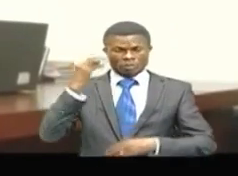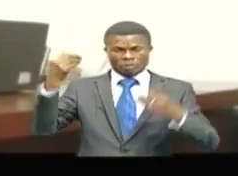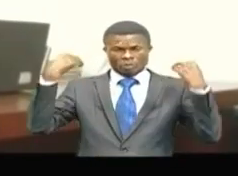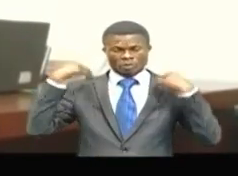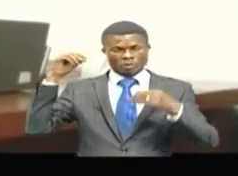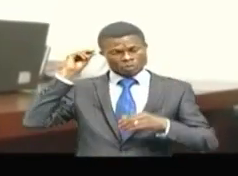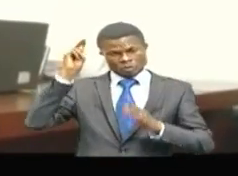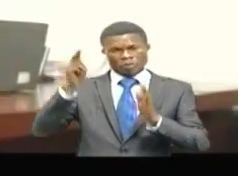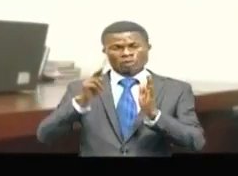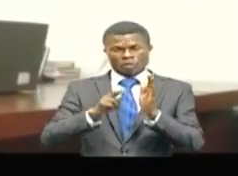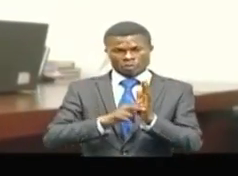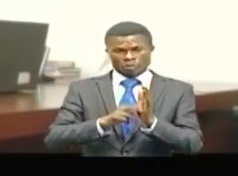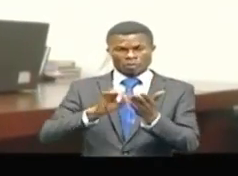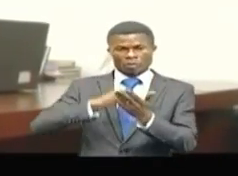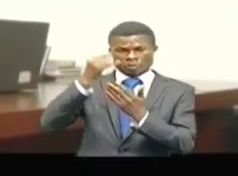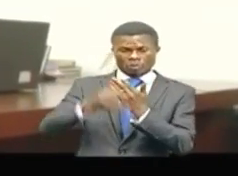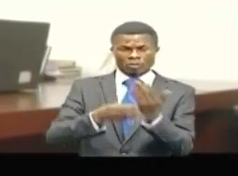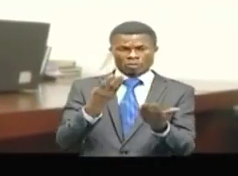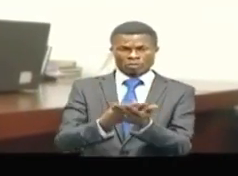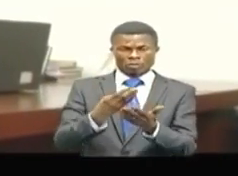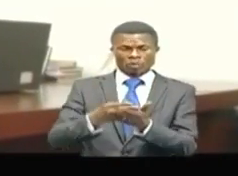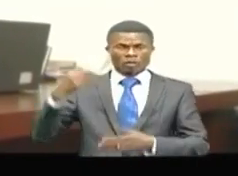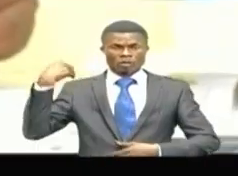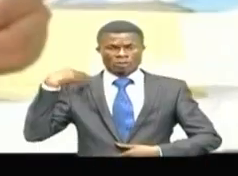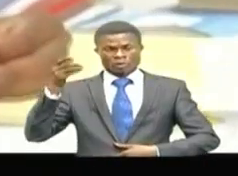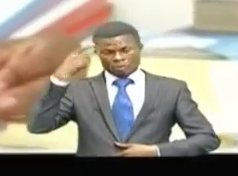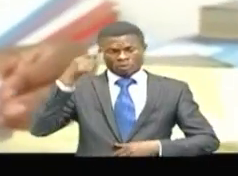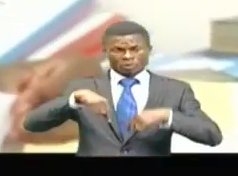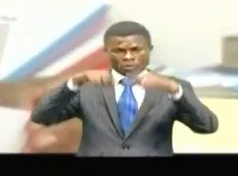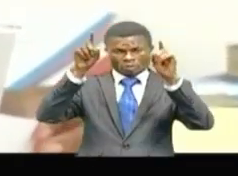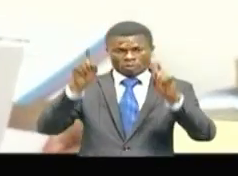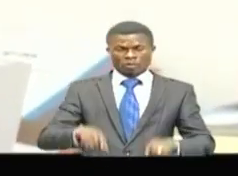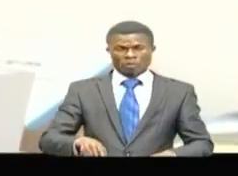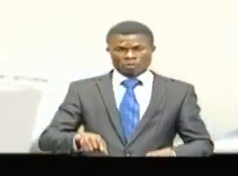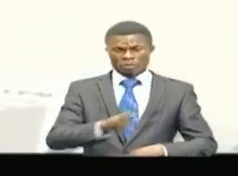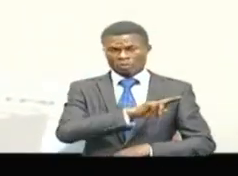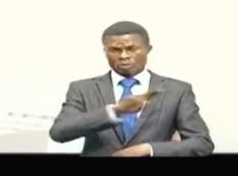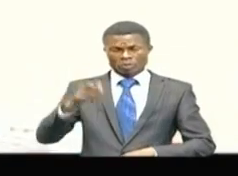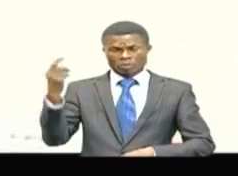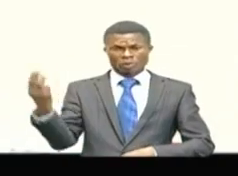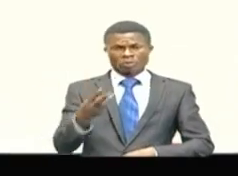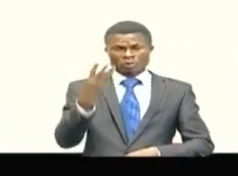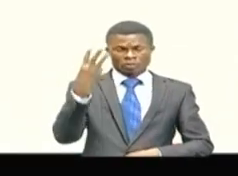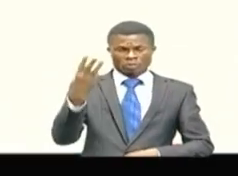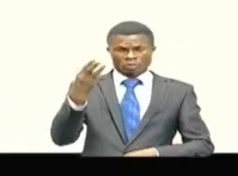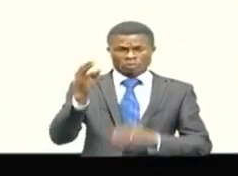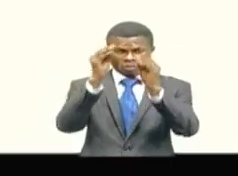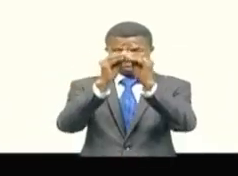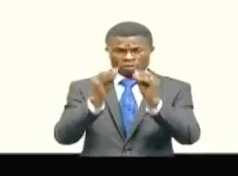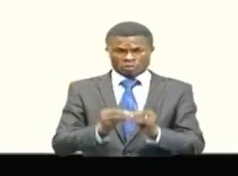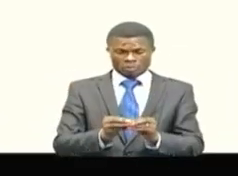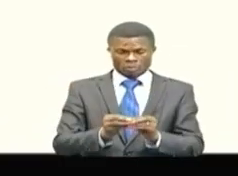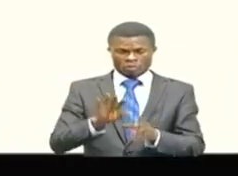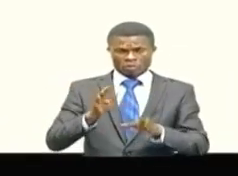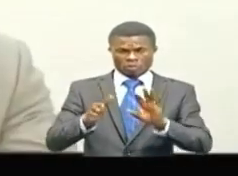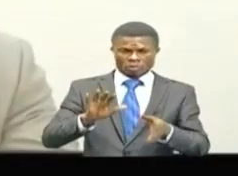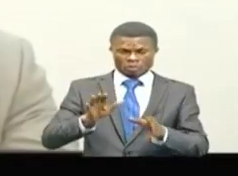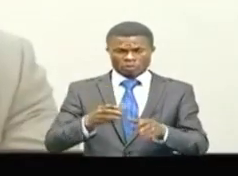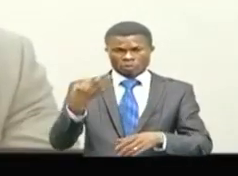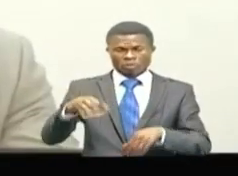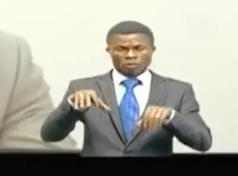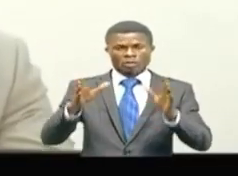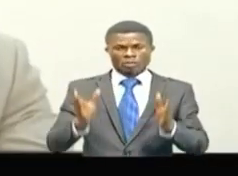gouvernement, du projet de budget de l'État pour l'exercice 2023 chiffré à l'équivalent en francs